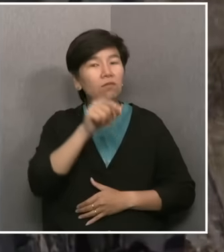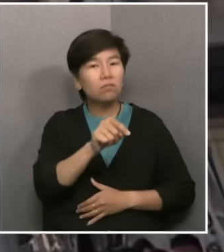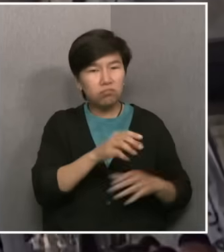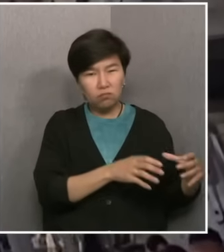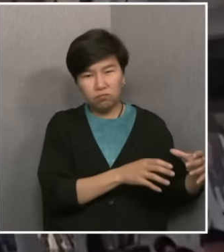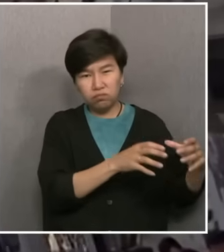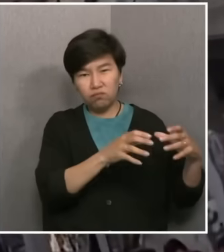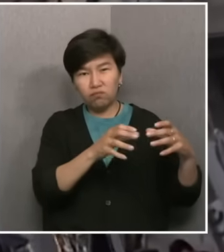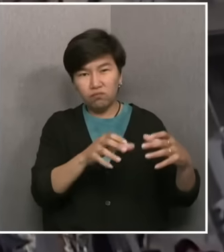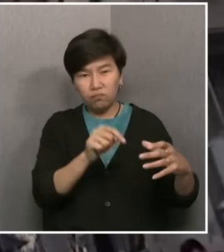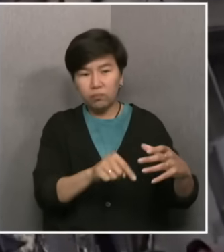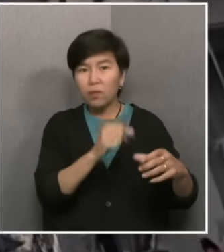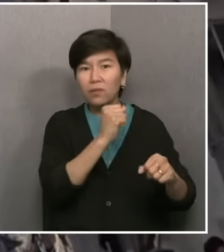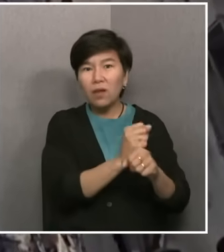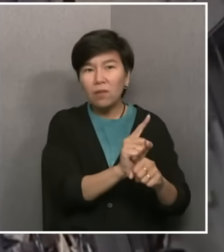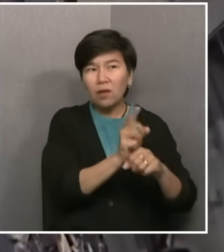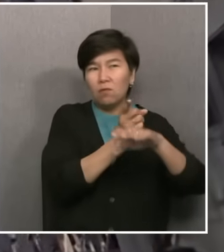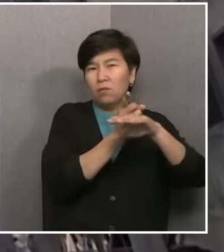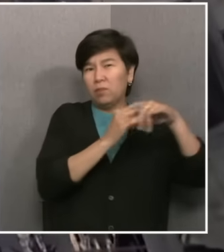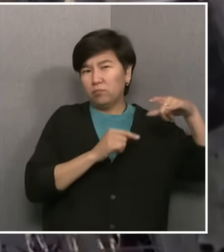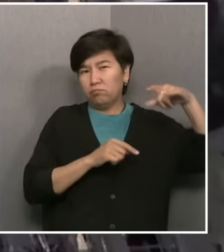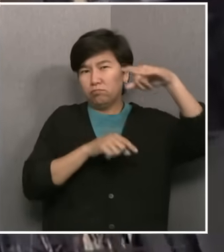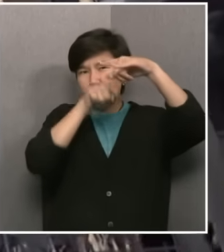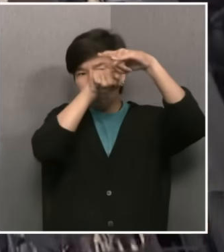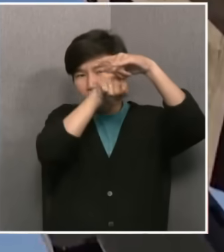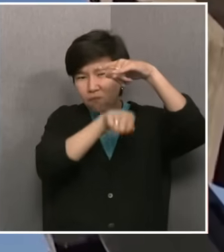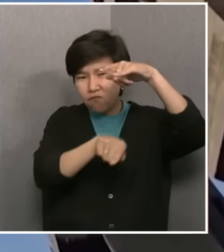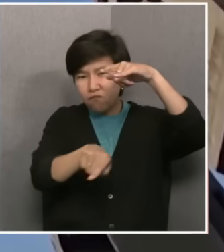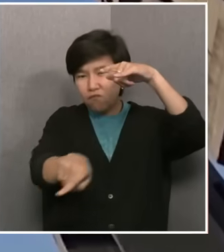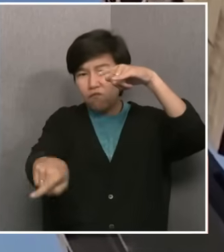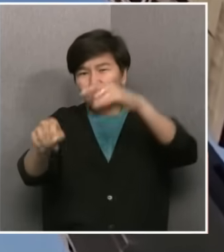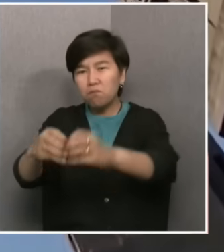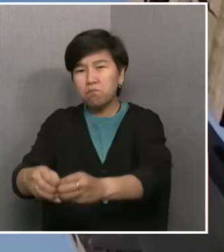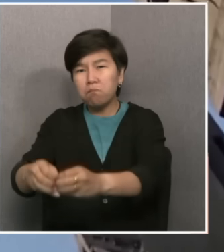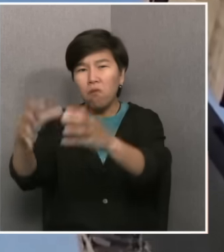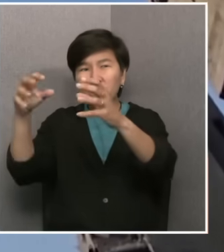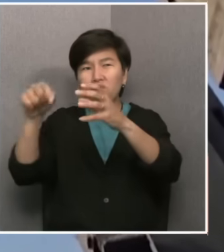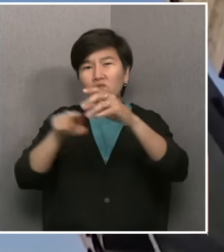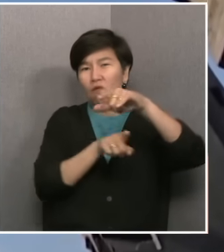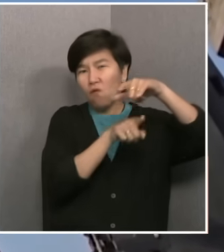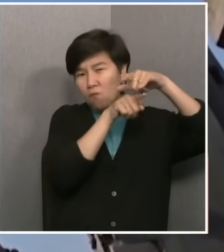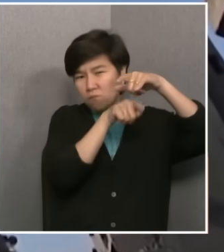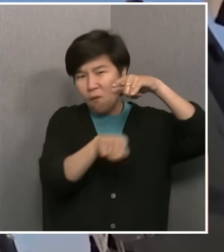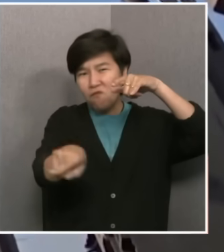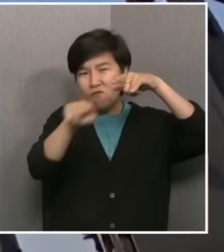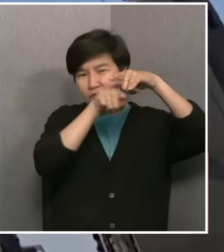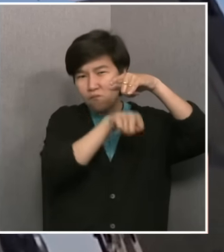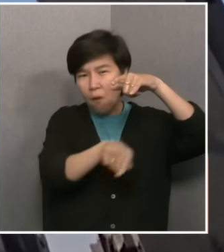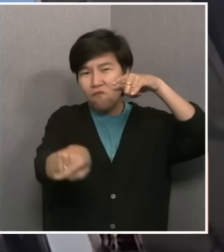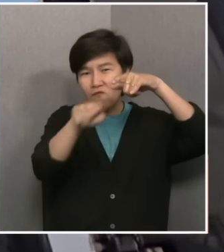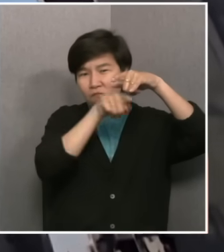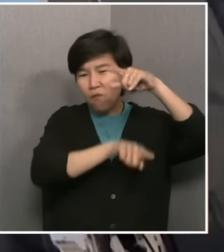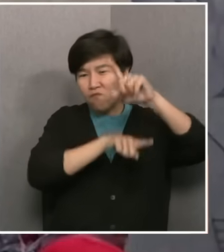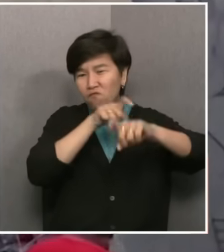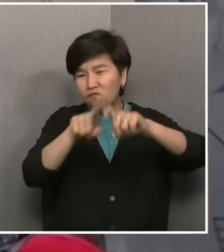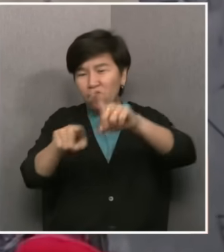โจมตีทางอากาศใส่ฐานที่มั่นของกลุ่มติดอาวุธฮามาสที่อยู่ใต้มัสยิด 2แห่งบริเวณค่ายผู้